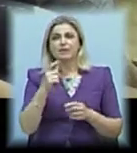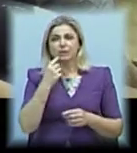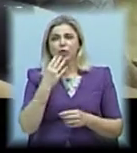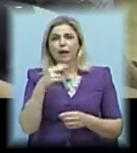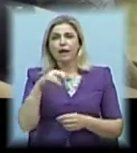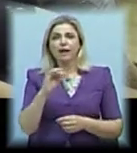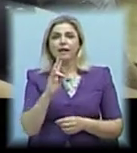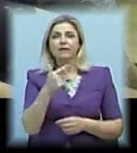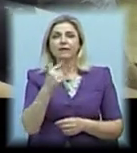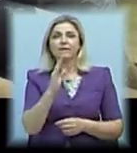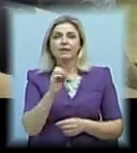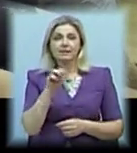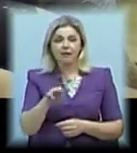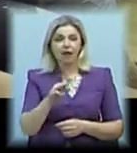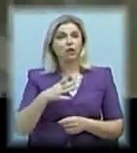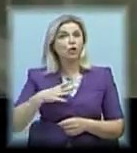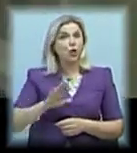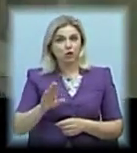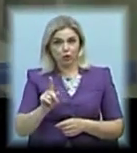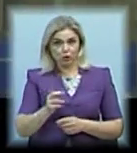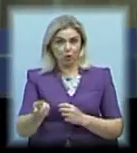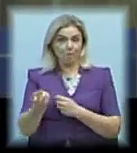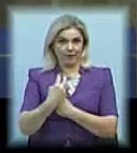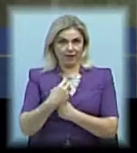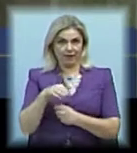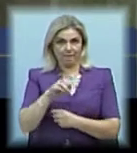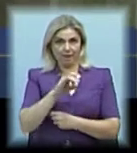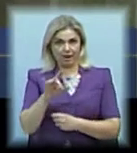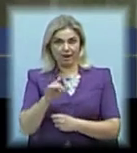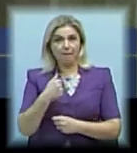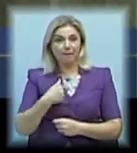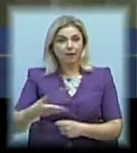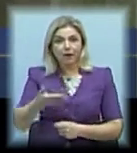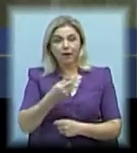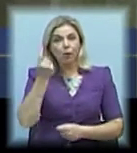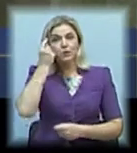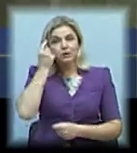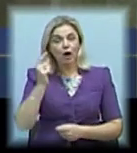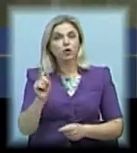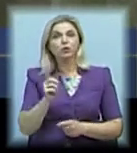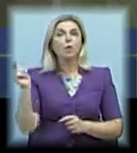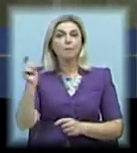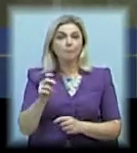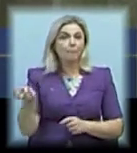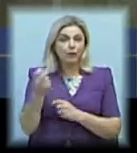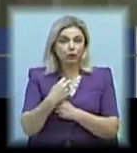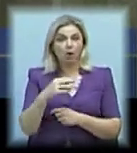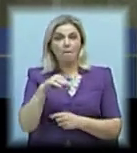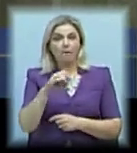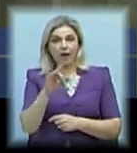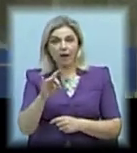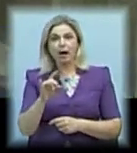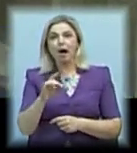очікувала, що спілкуватись із ними прийде саме мер. Ми дізналися, що в нас буде мер на зустрічі у останню мить, і ми не знали, що він буде